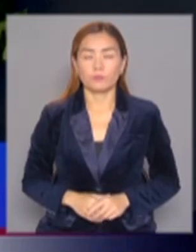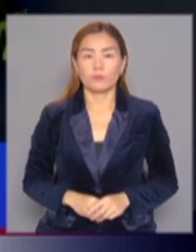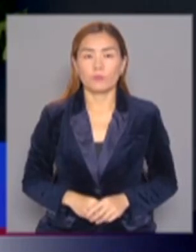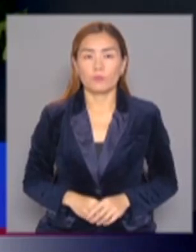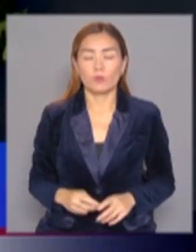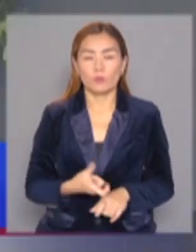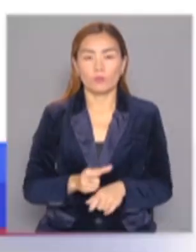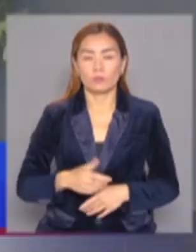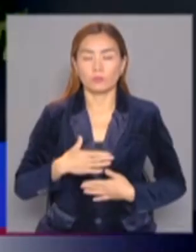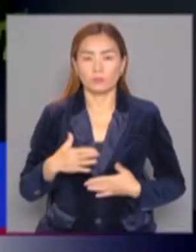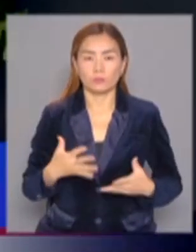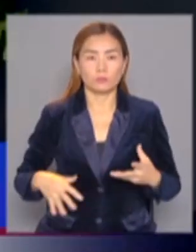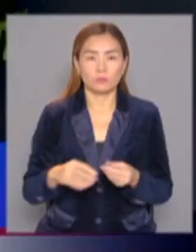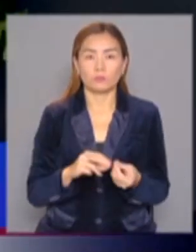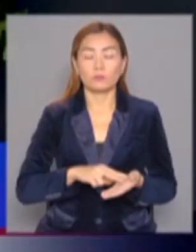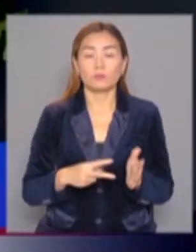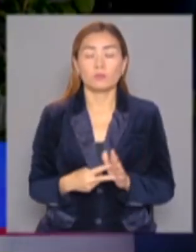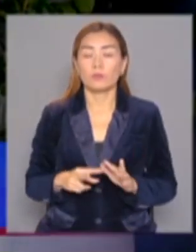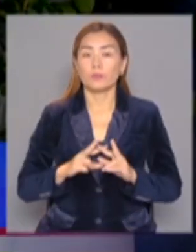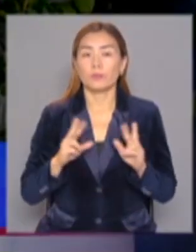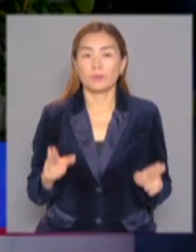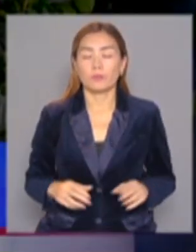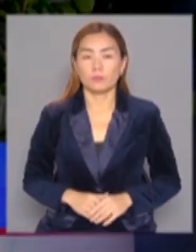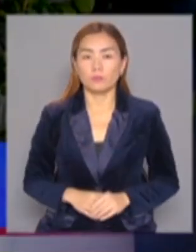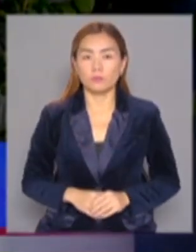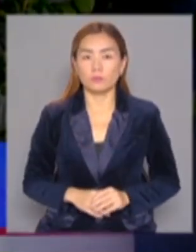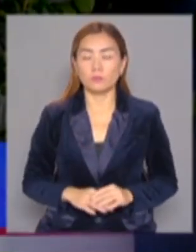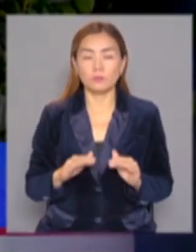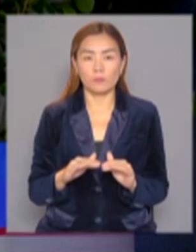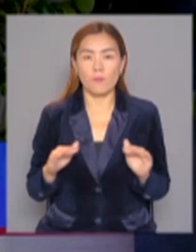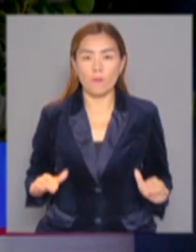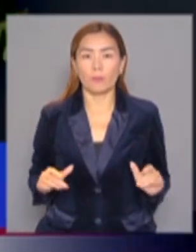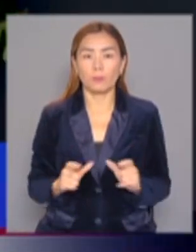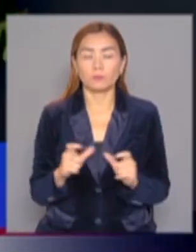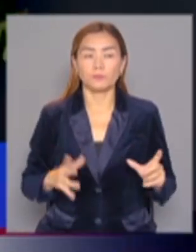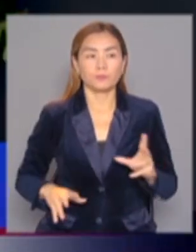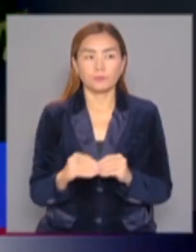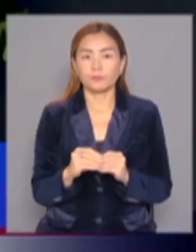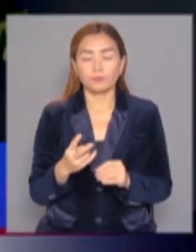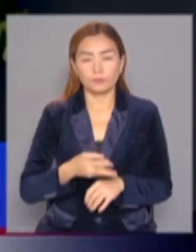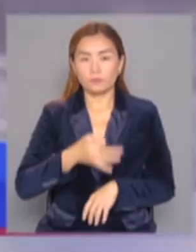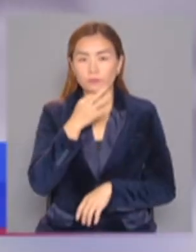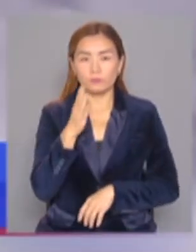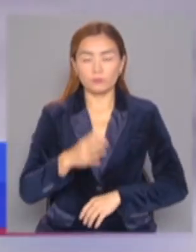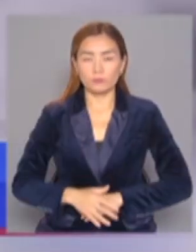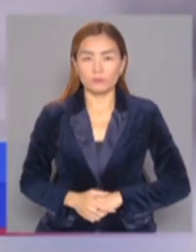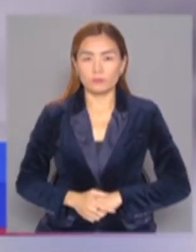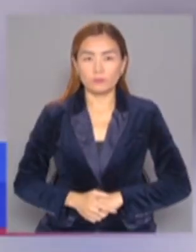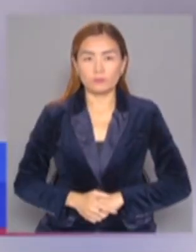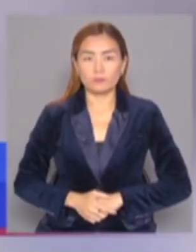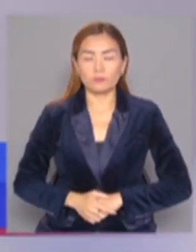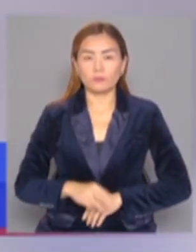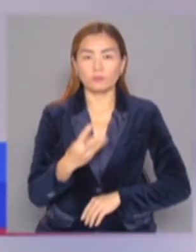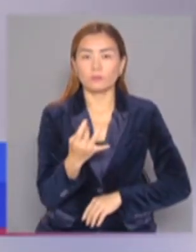я очень благодарна. Подобное мероприятие среди детей, среди школьников проводит. О